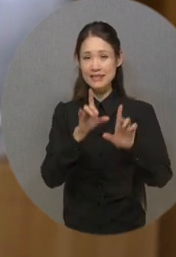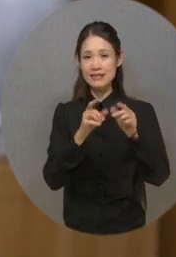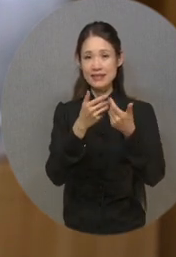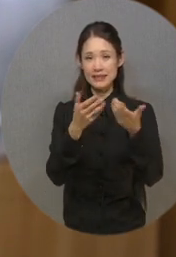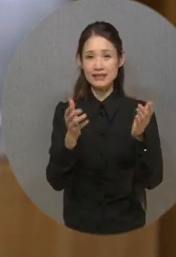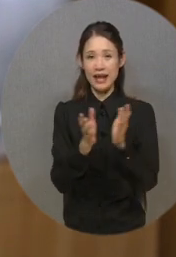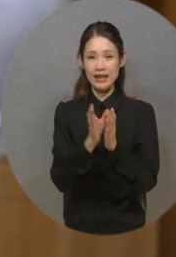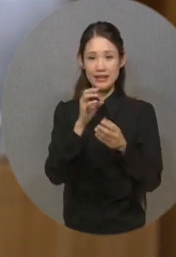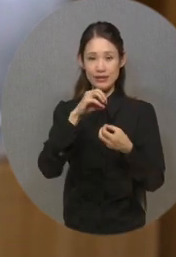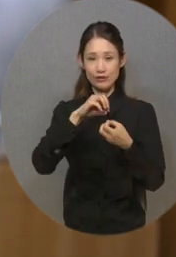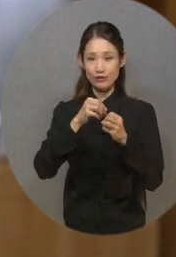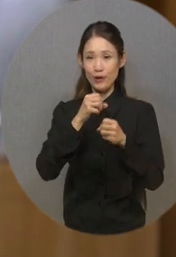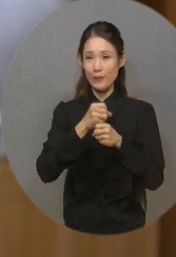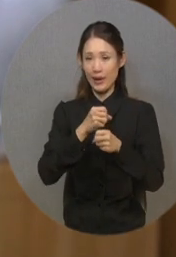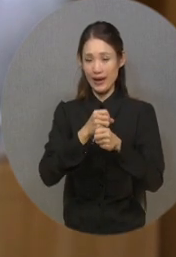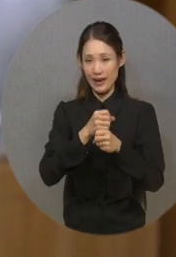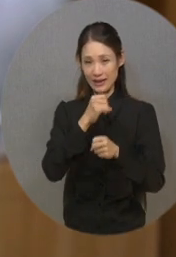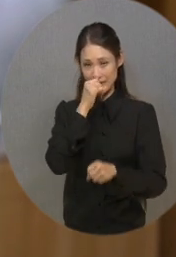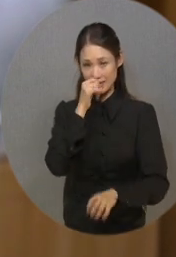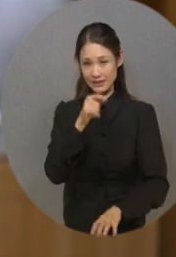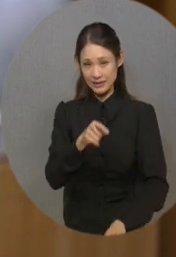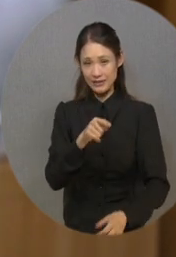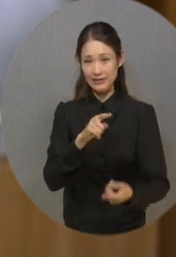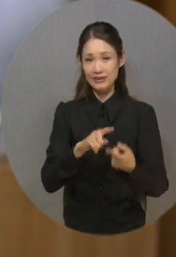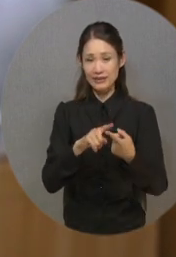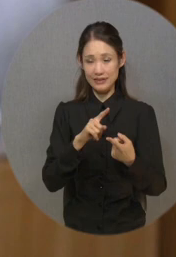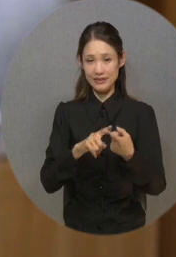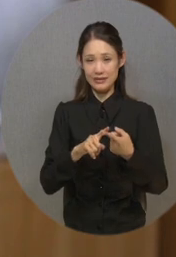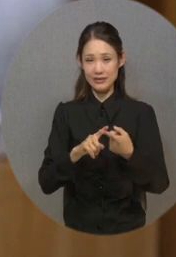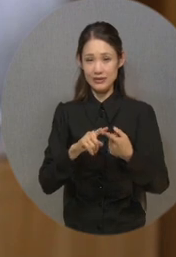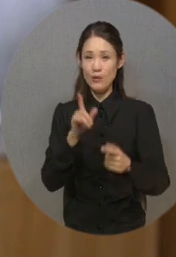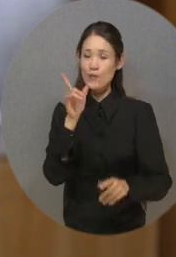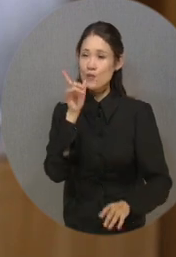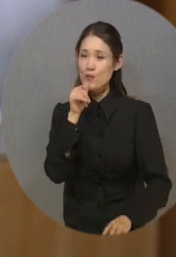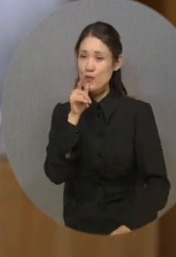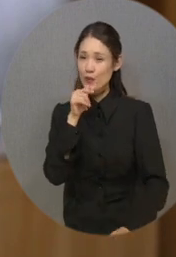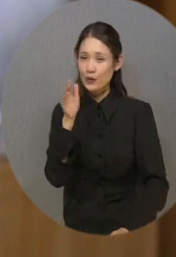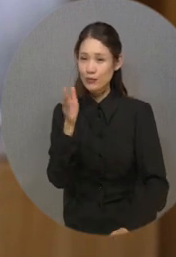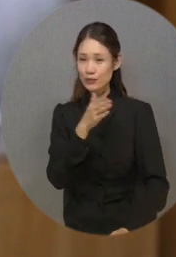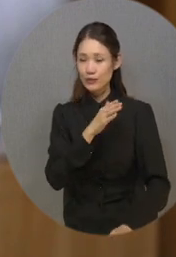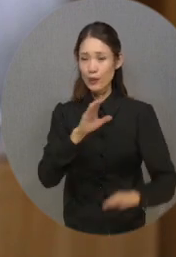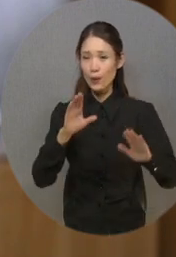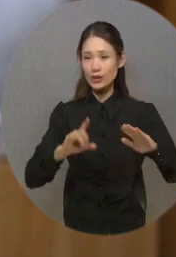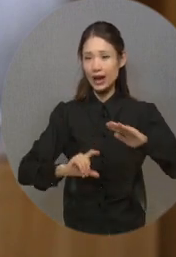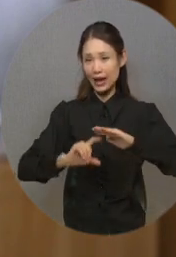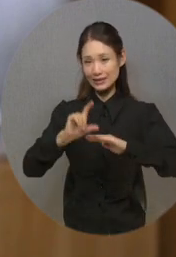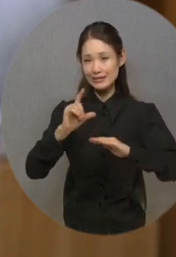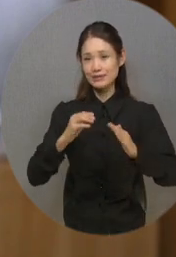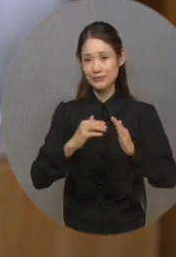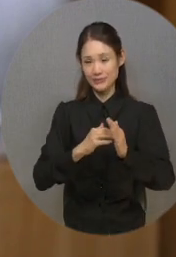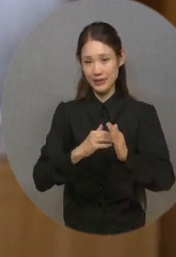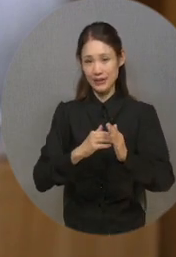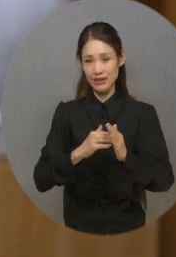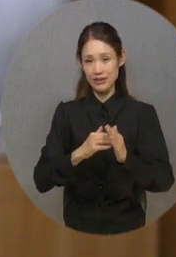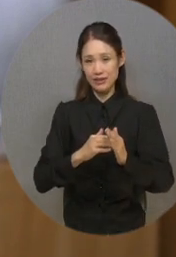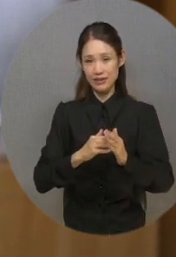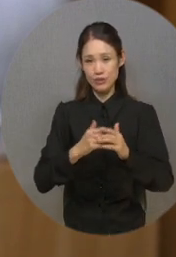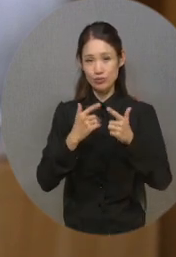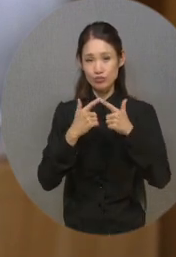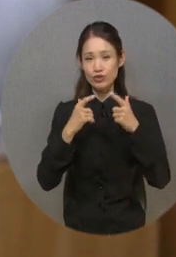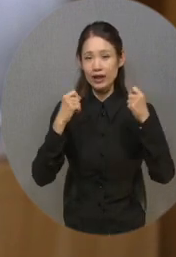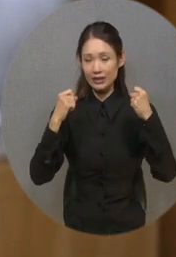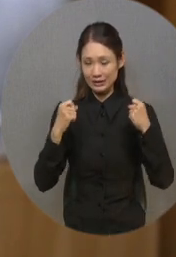있습니다. 국제 네. 박람회 기구에 그분들이 네. 월요일부터 오늘 아침까지 네. 네. 네, 부산에 체류하면서